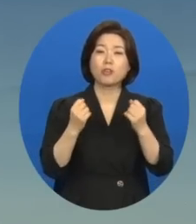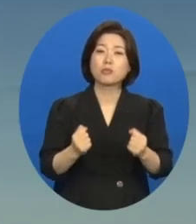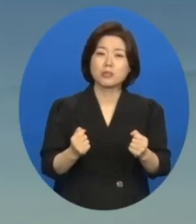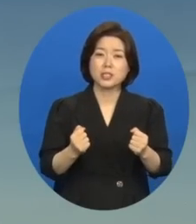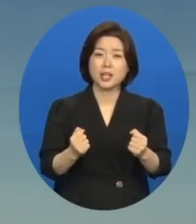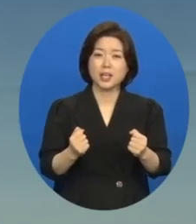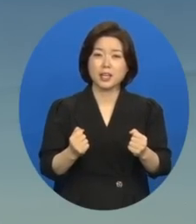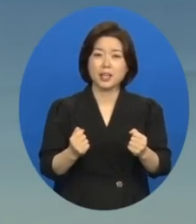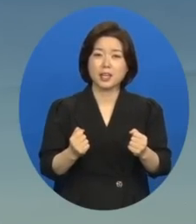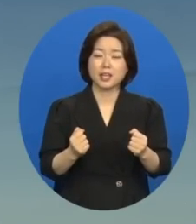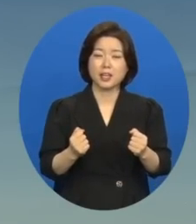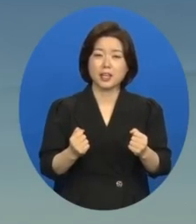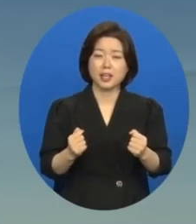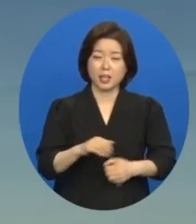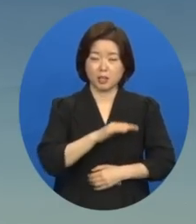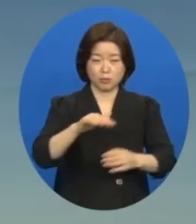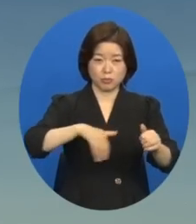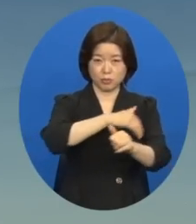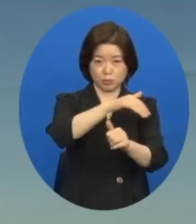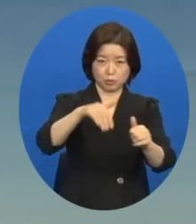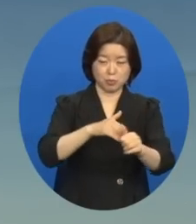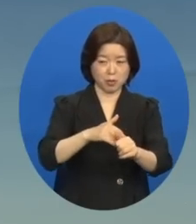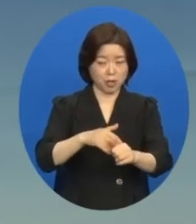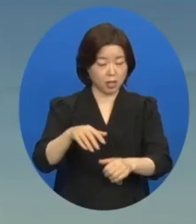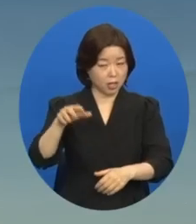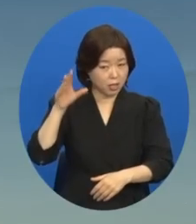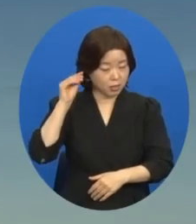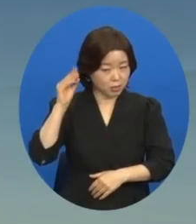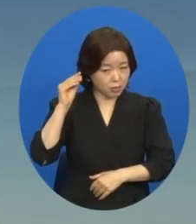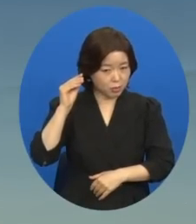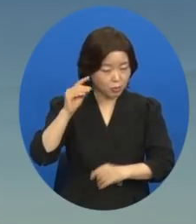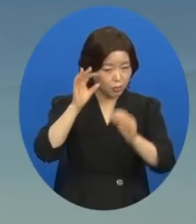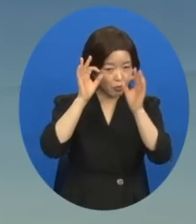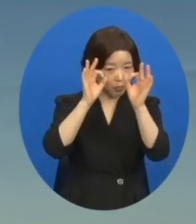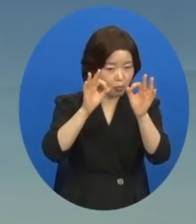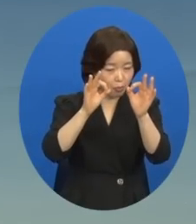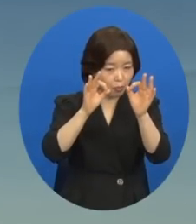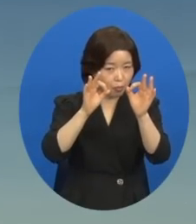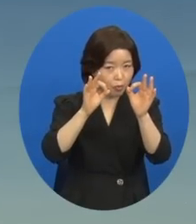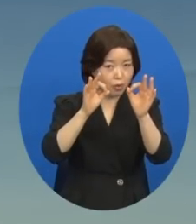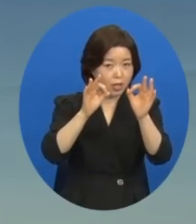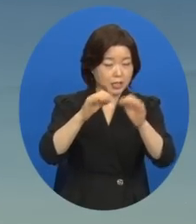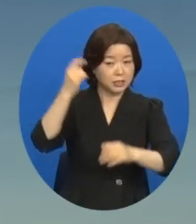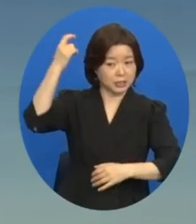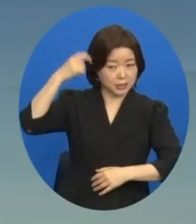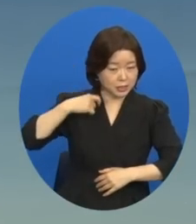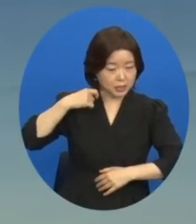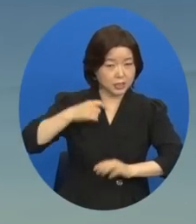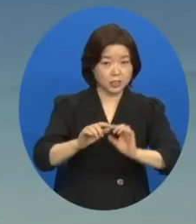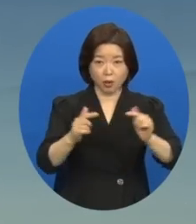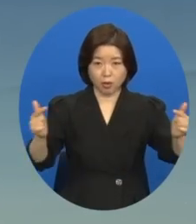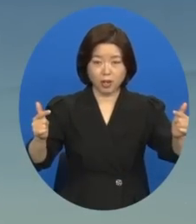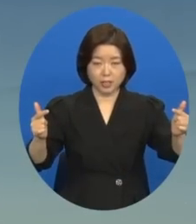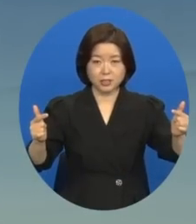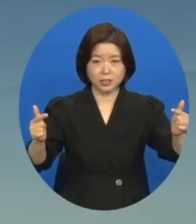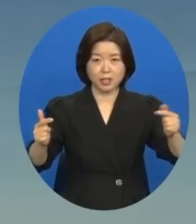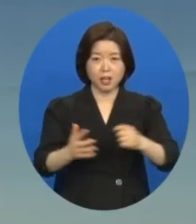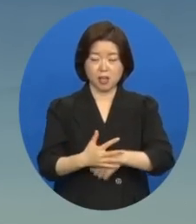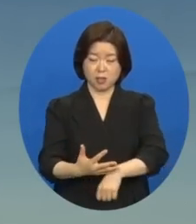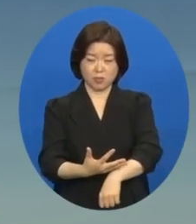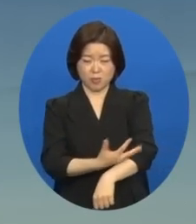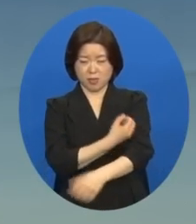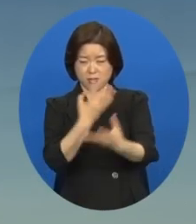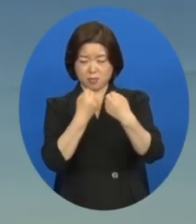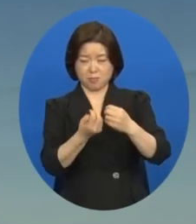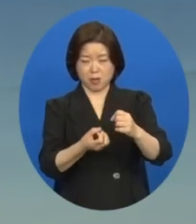존재들이냐면 우리 주변에 들리고 보고 듣게 느끼게 되는 것에 굉장히 많은